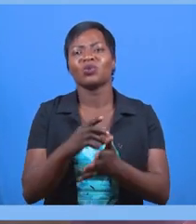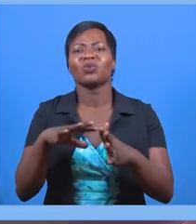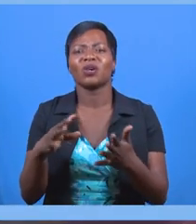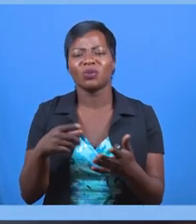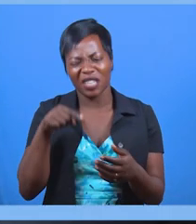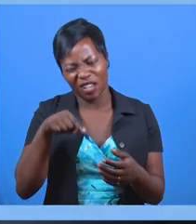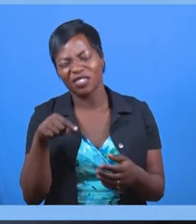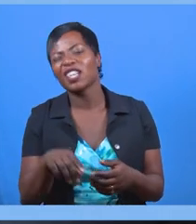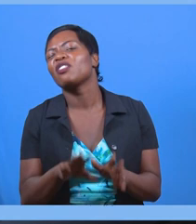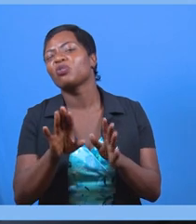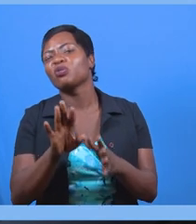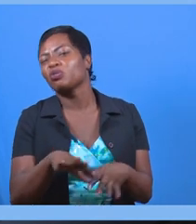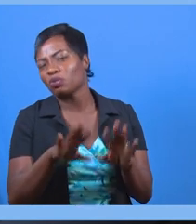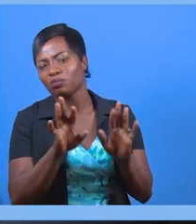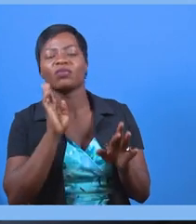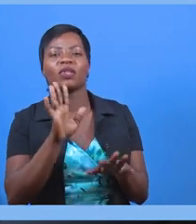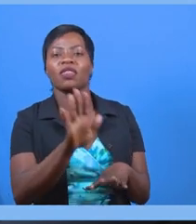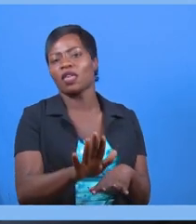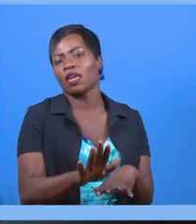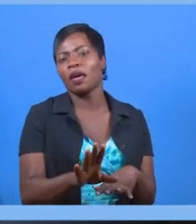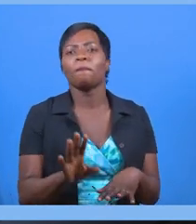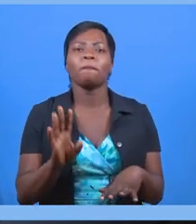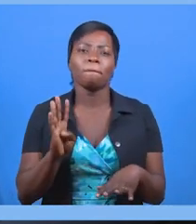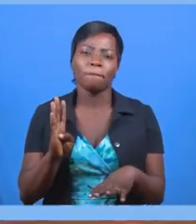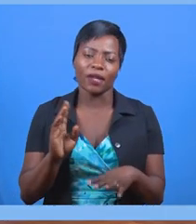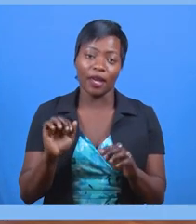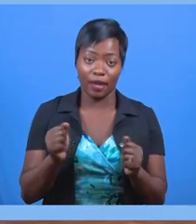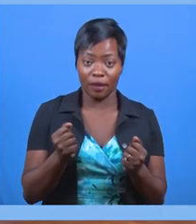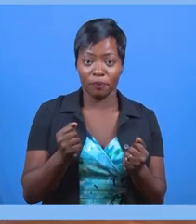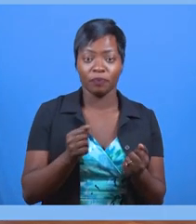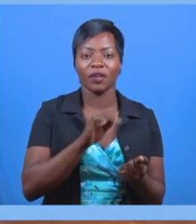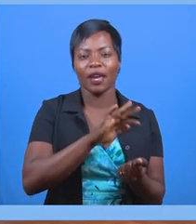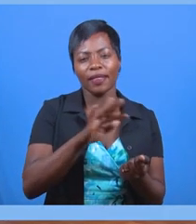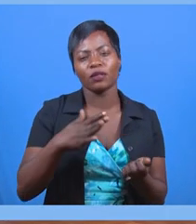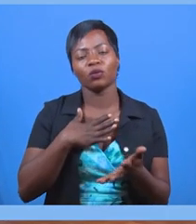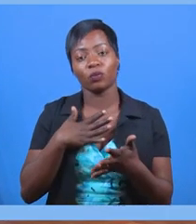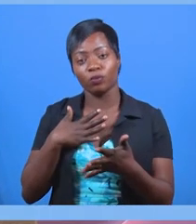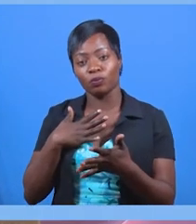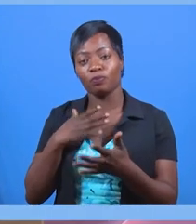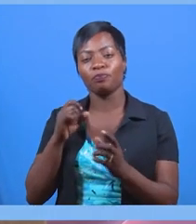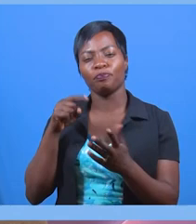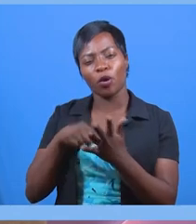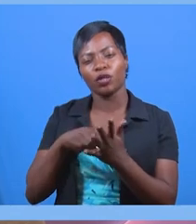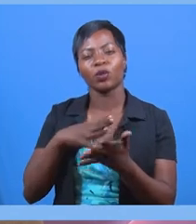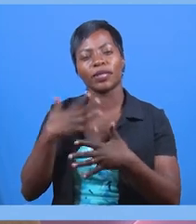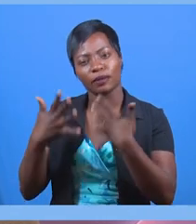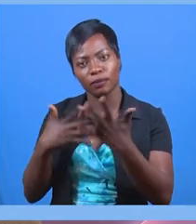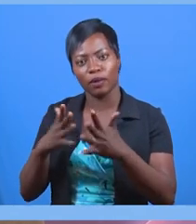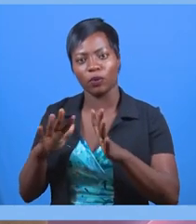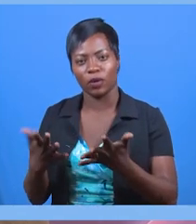anongotozviripo musi iwoyo ndozviripo handiti. Uyezve rumwe divi randanga ndichida kubuditsa